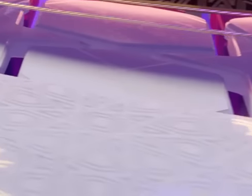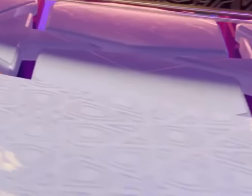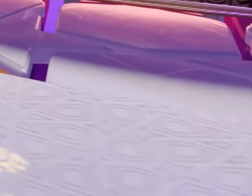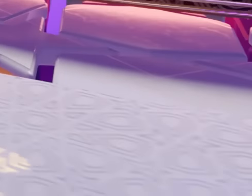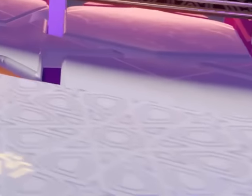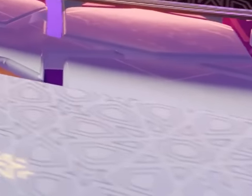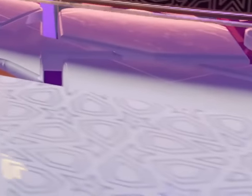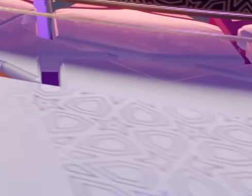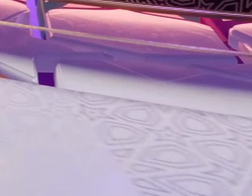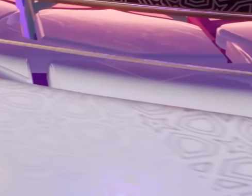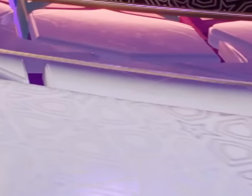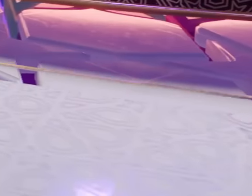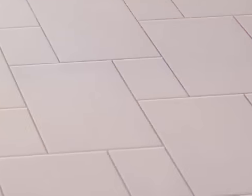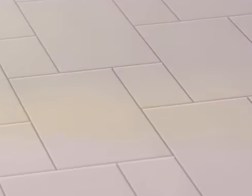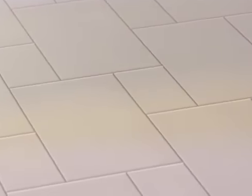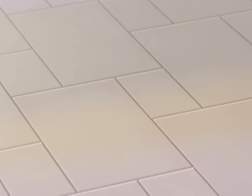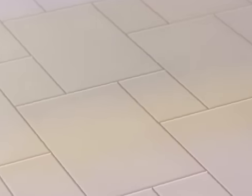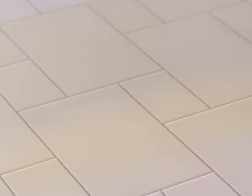وَاجْعَلْهُ لَنَا